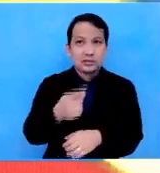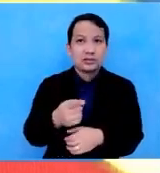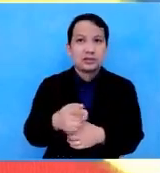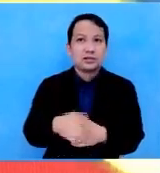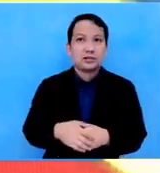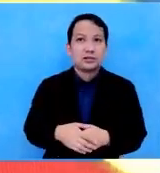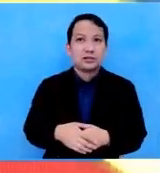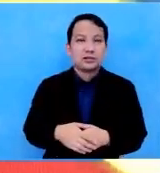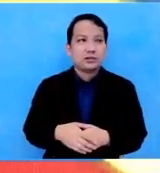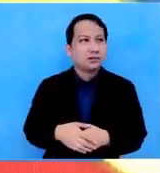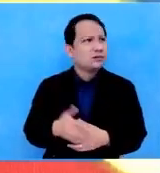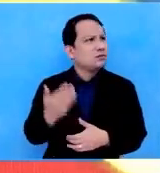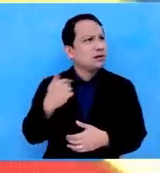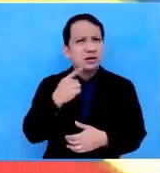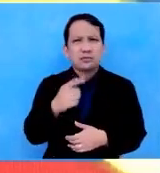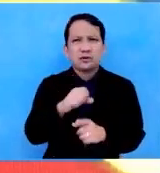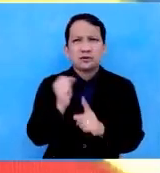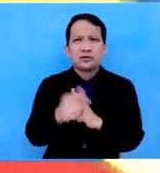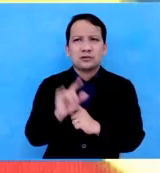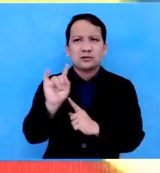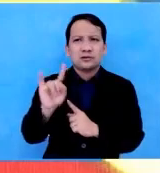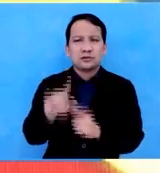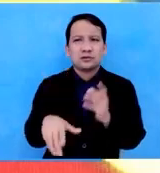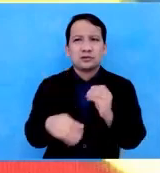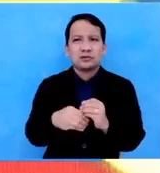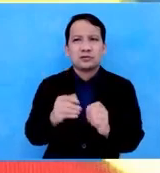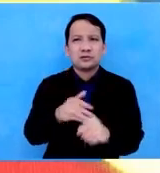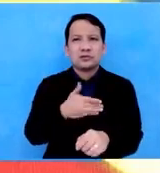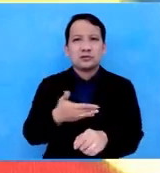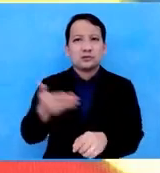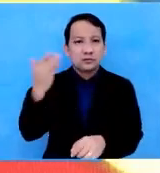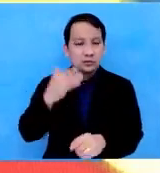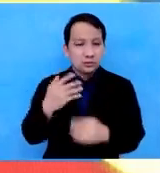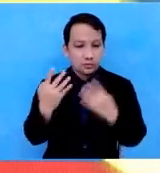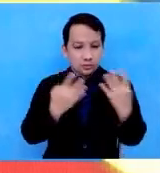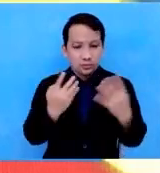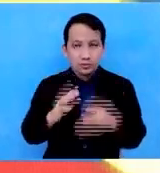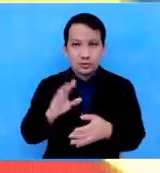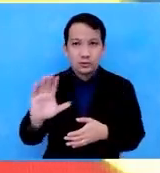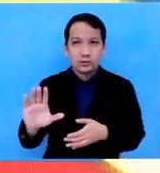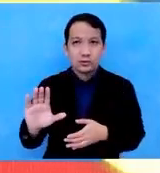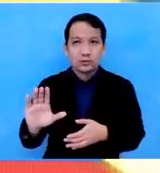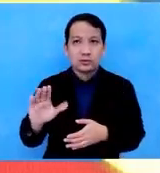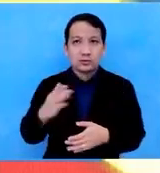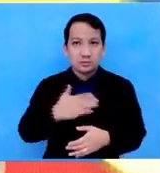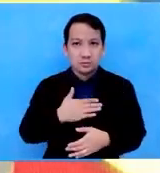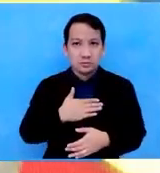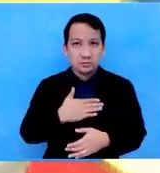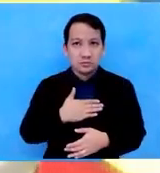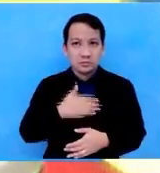lumabas siguro sa social media ito. Ito yung kinanta ko ng birthday ng aking minamahal na asawa.